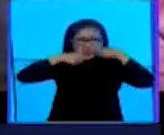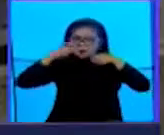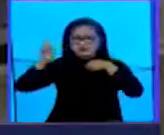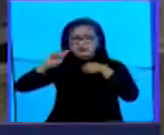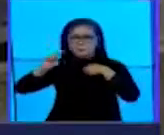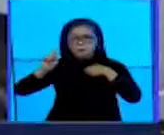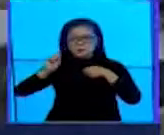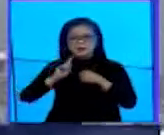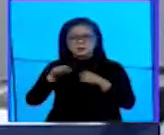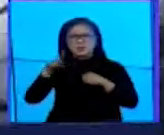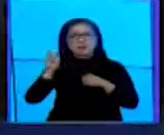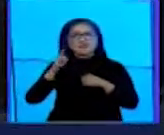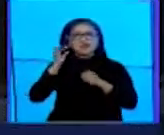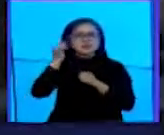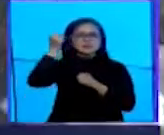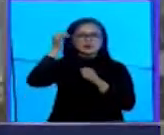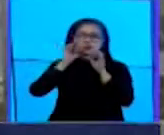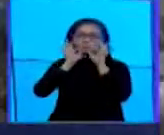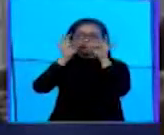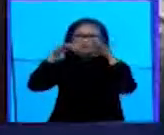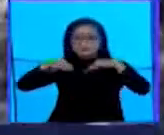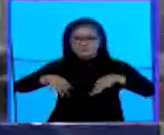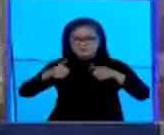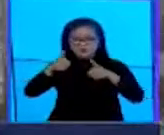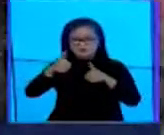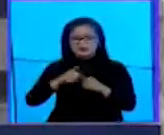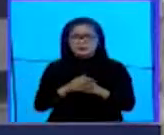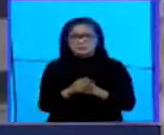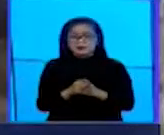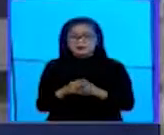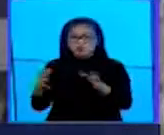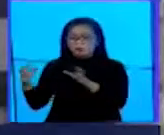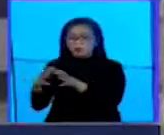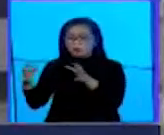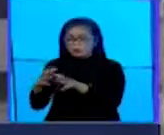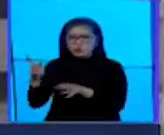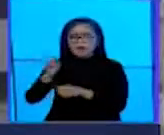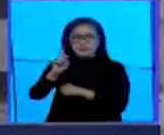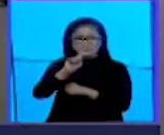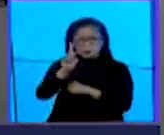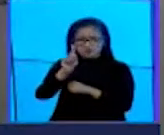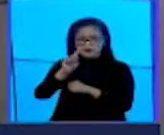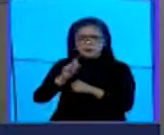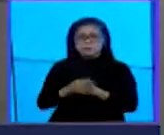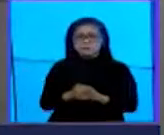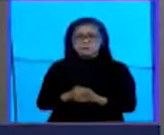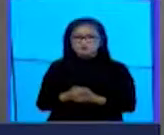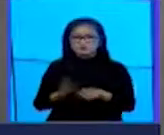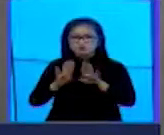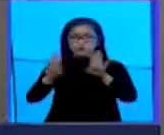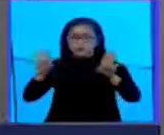mulai Satpol PP pasti akan jaga tempat-tempat yang rawan terhadap buka puasa bersama secara